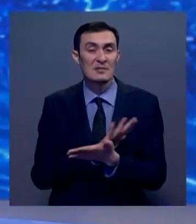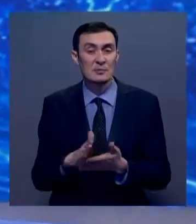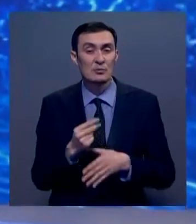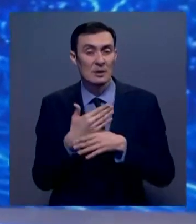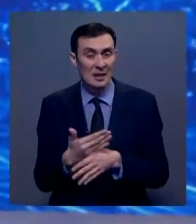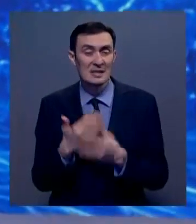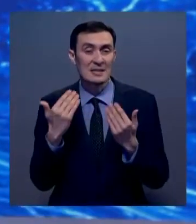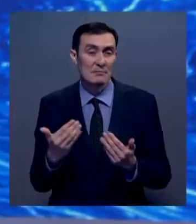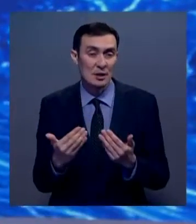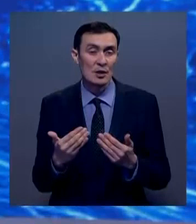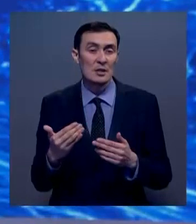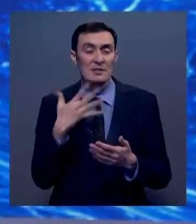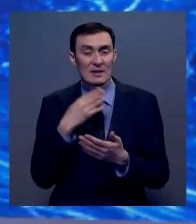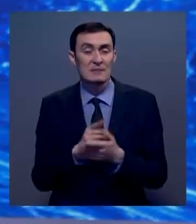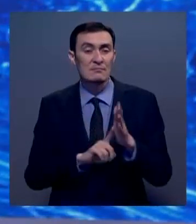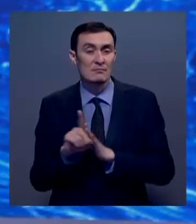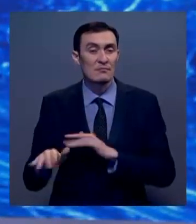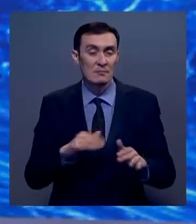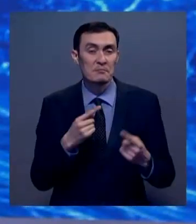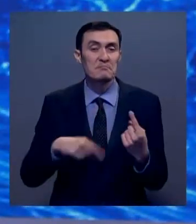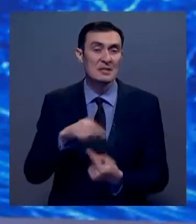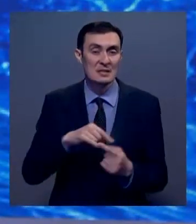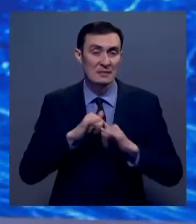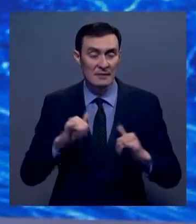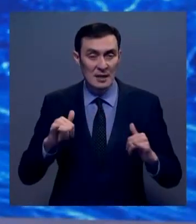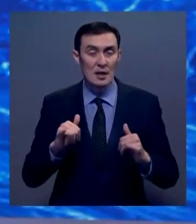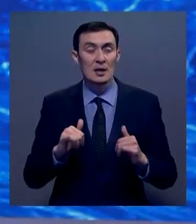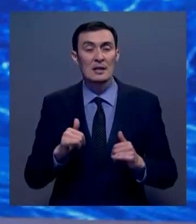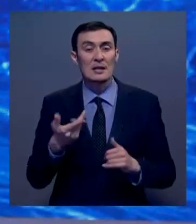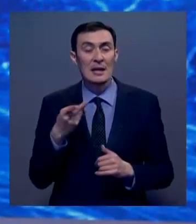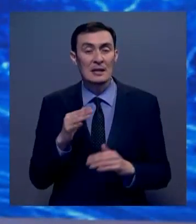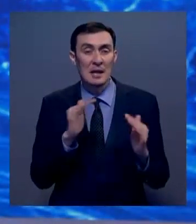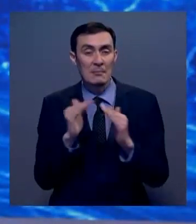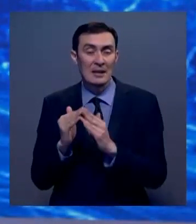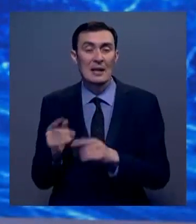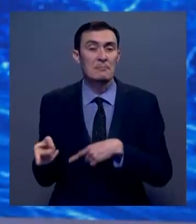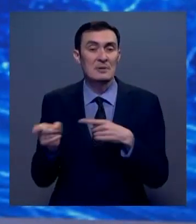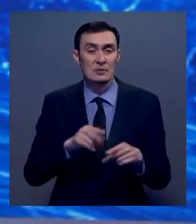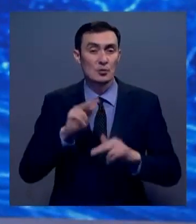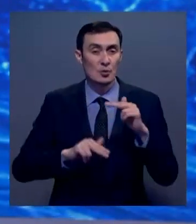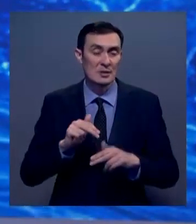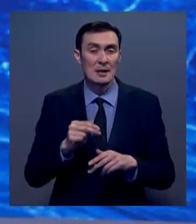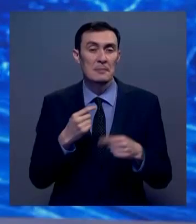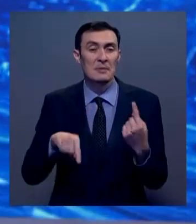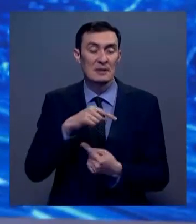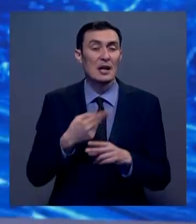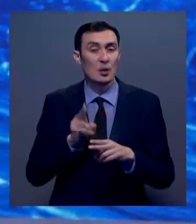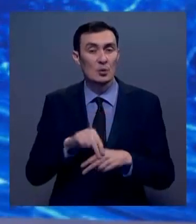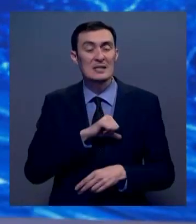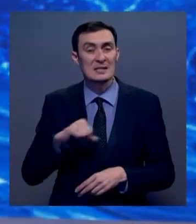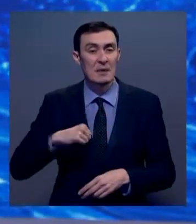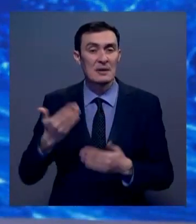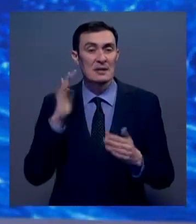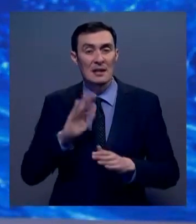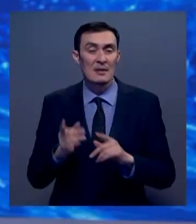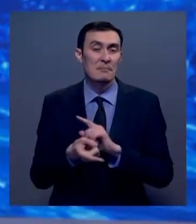безвозмездные гранты и теперь делают свои первые шаги в бизнесе. Кстати, дома для переселенцев там строят предприниматели, которые и сами